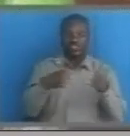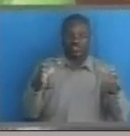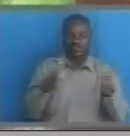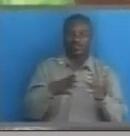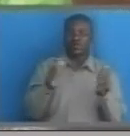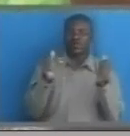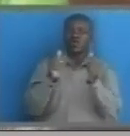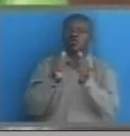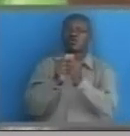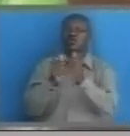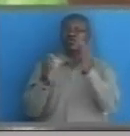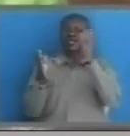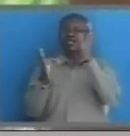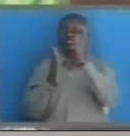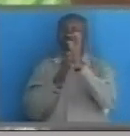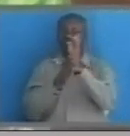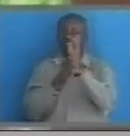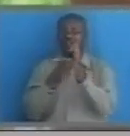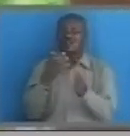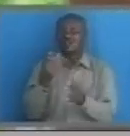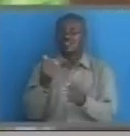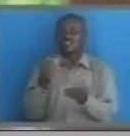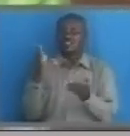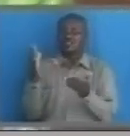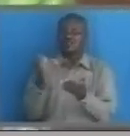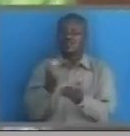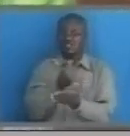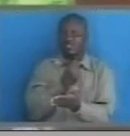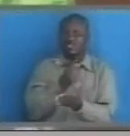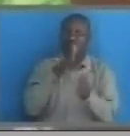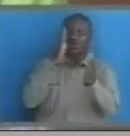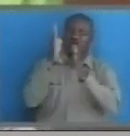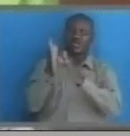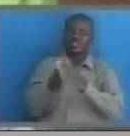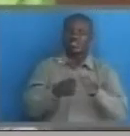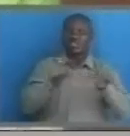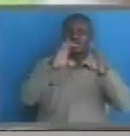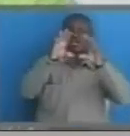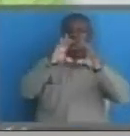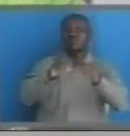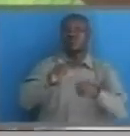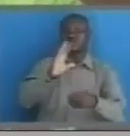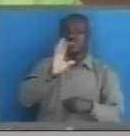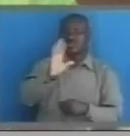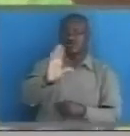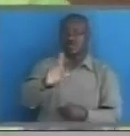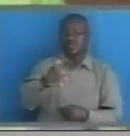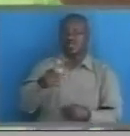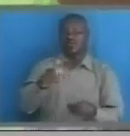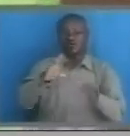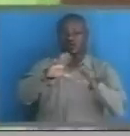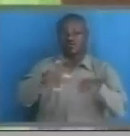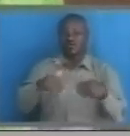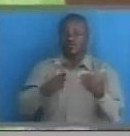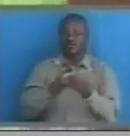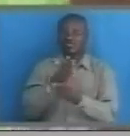namna uwezeshaji wa tume hii fedha zitakazopatikana uandaaji wa taarifa Yao basi hili kwa Kweli Kama Bunge hili tukipitisha